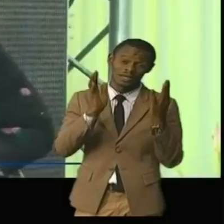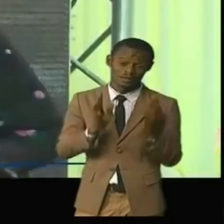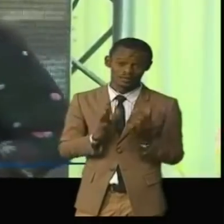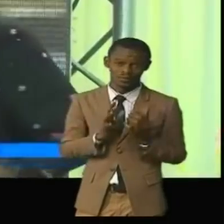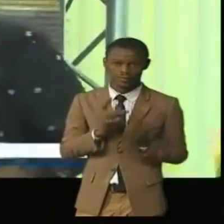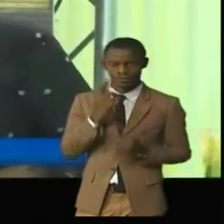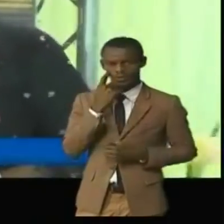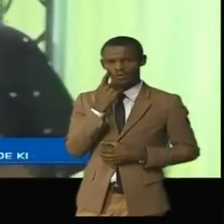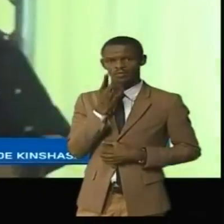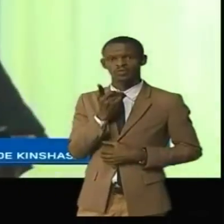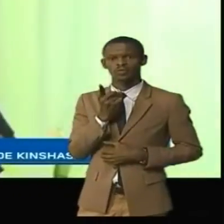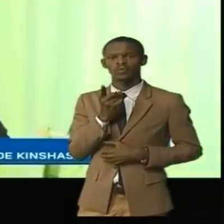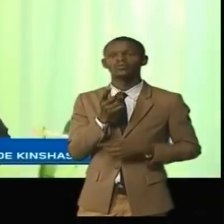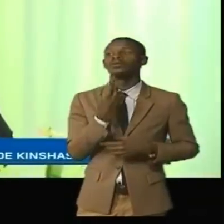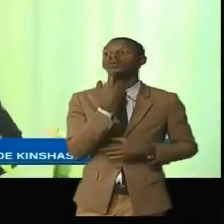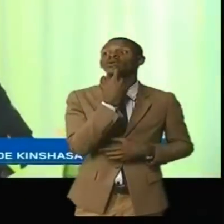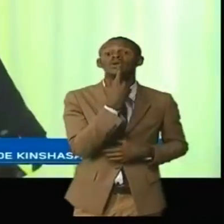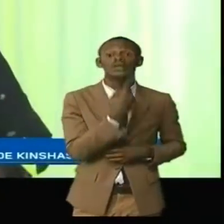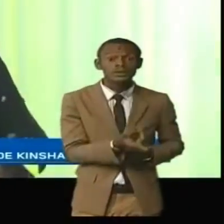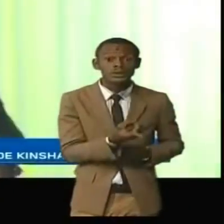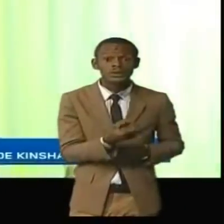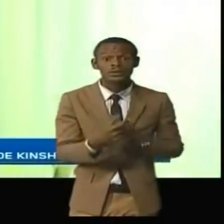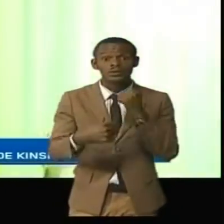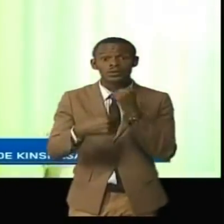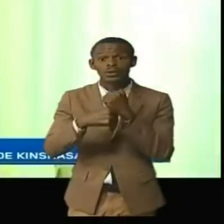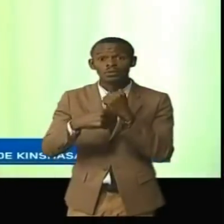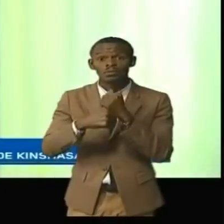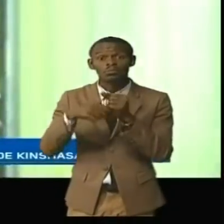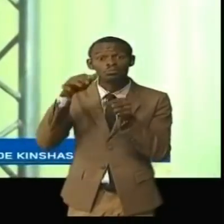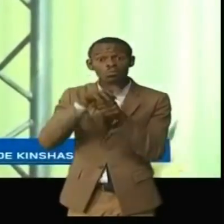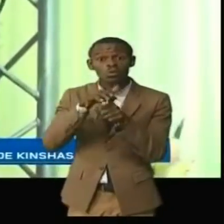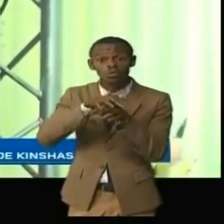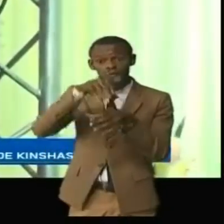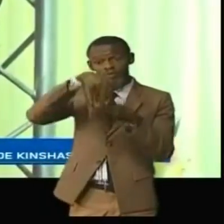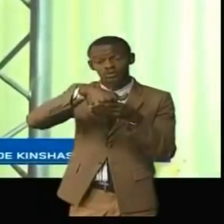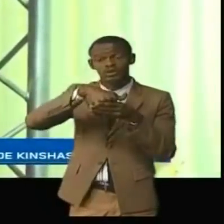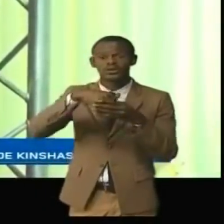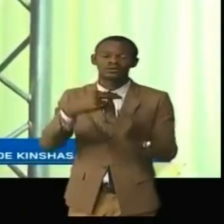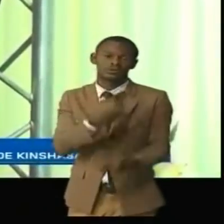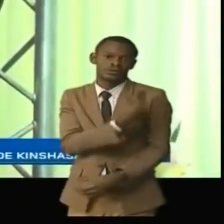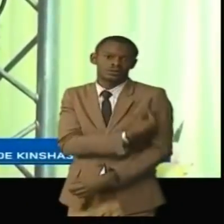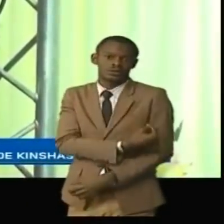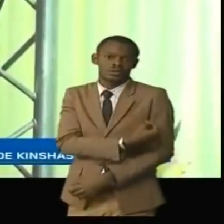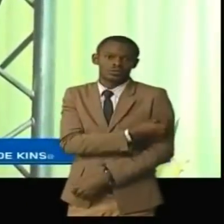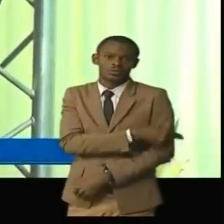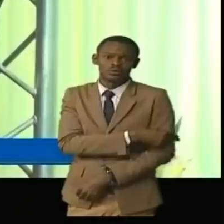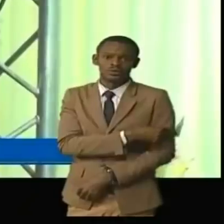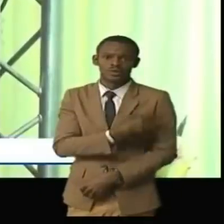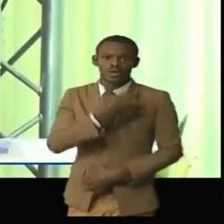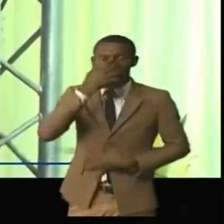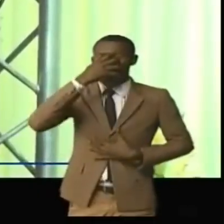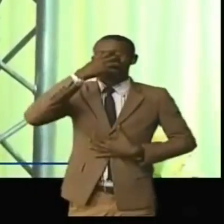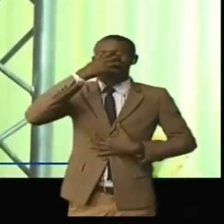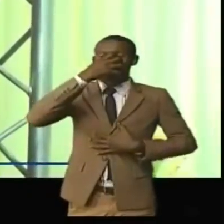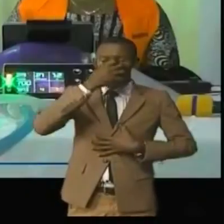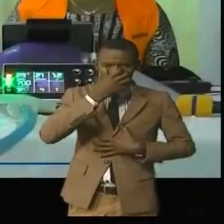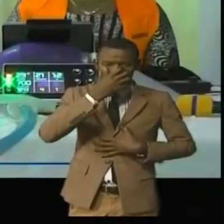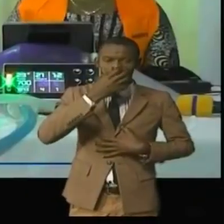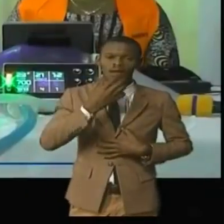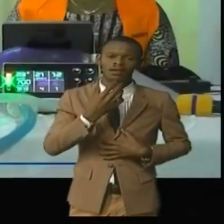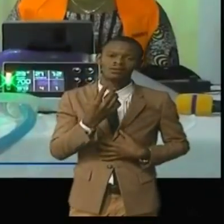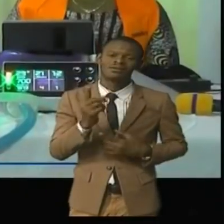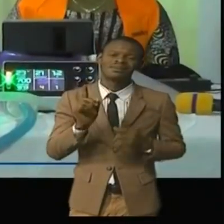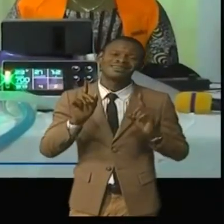respirateur, ça a été pour nous un plaisir de voir débarquer dans nos murs les deux belles dames que je salue et que je